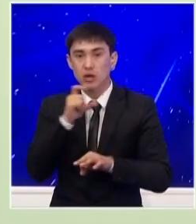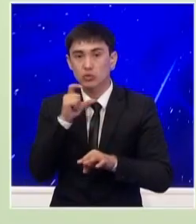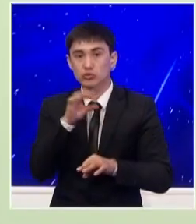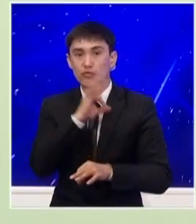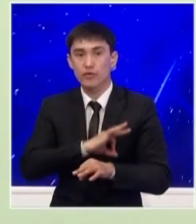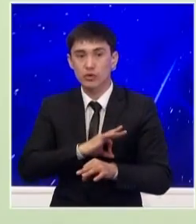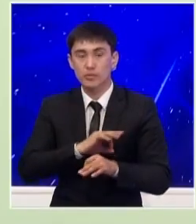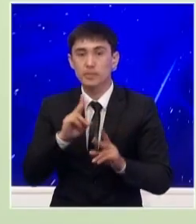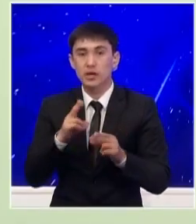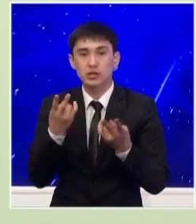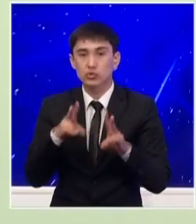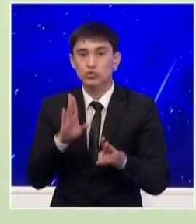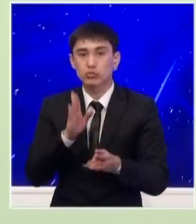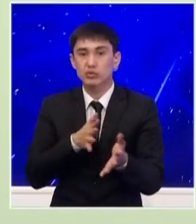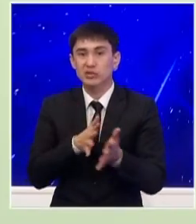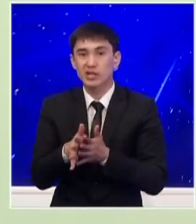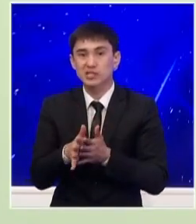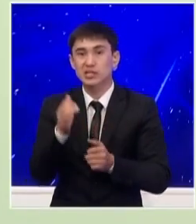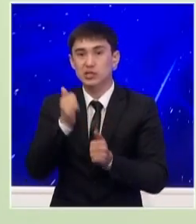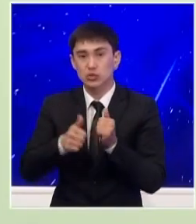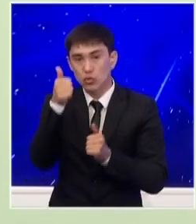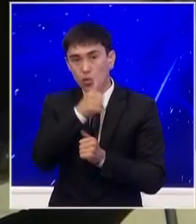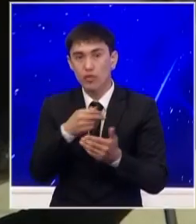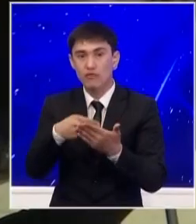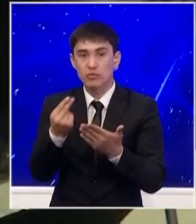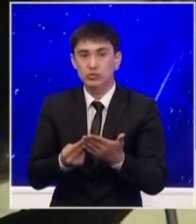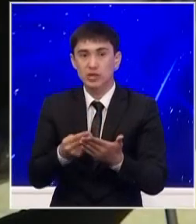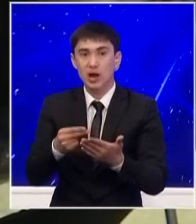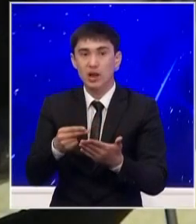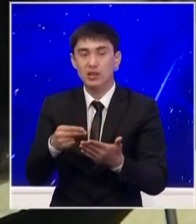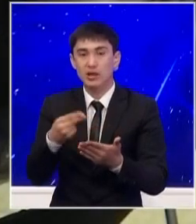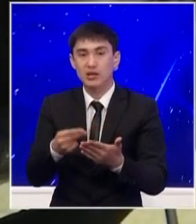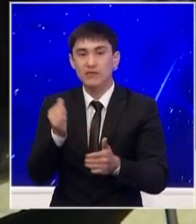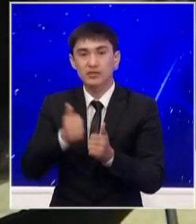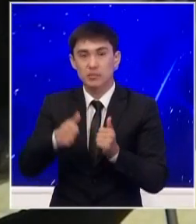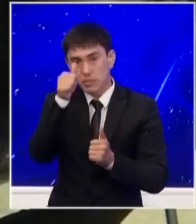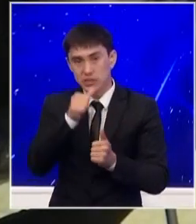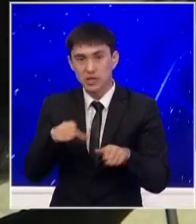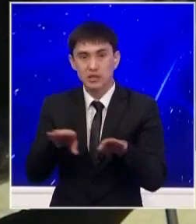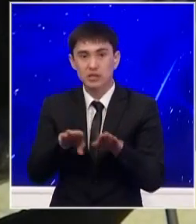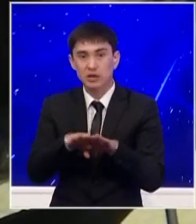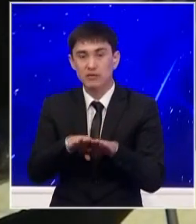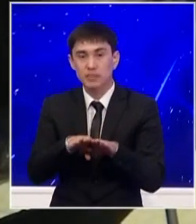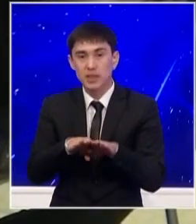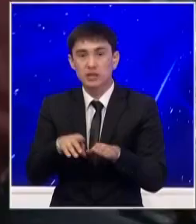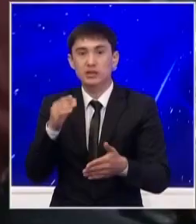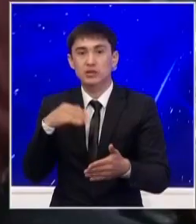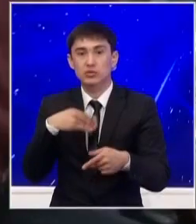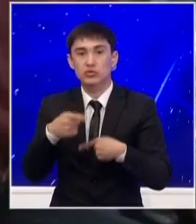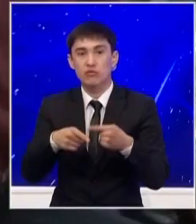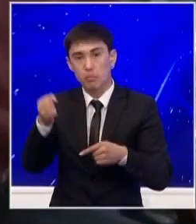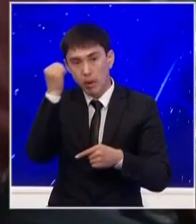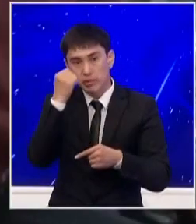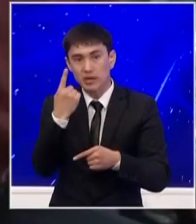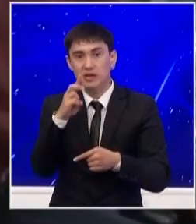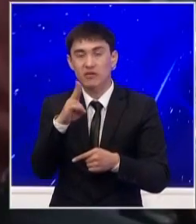выгоду, так как не нужно будет тратиться на ежегодный выпуск календарей. Ведь все месяцы имеют одинаковую структуру. Достаточно держать в памяти